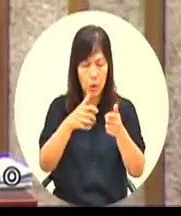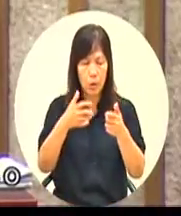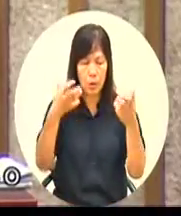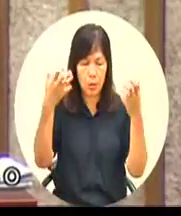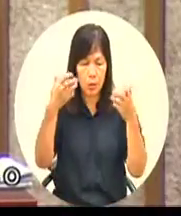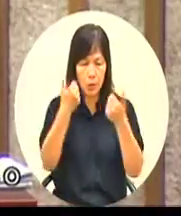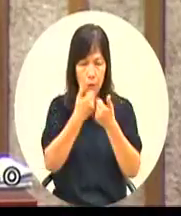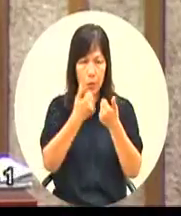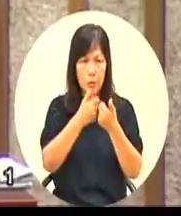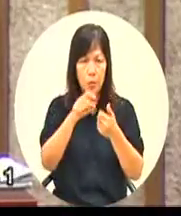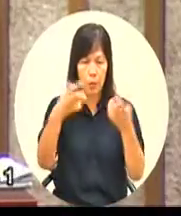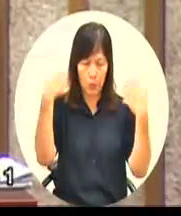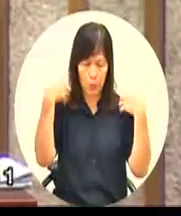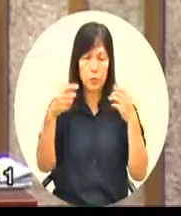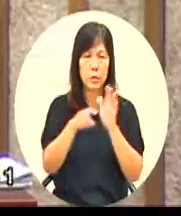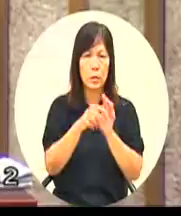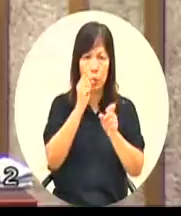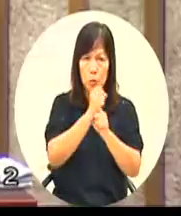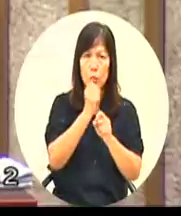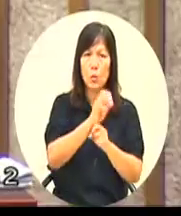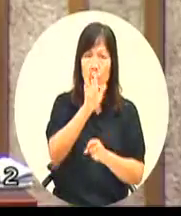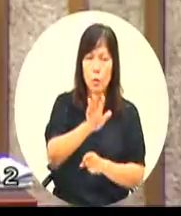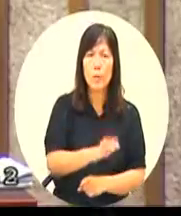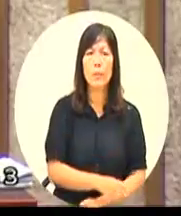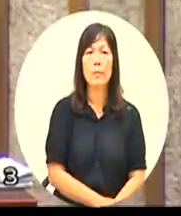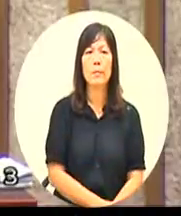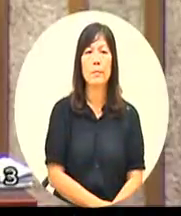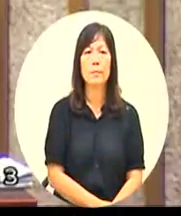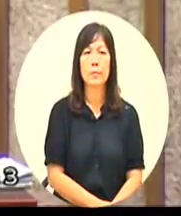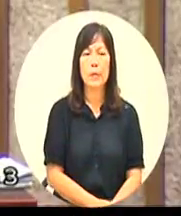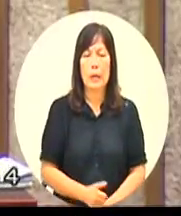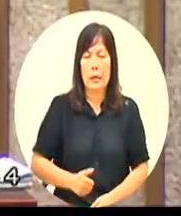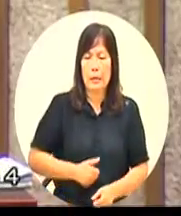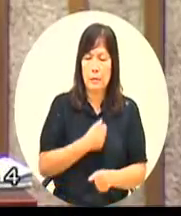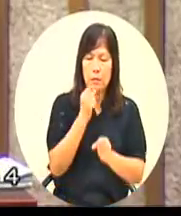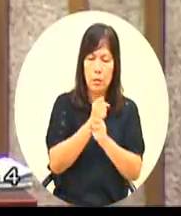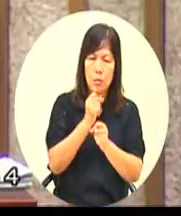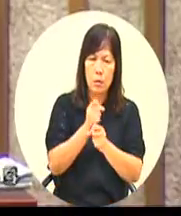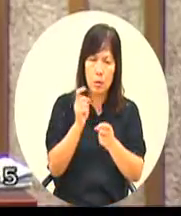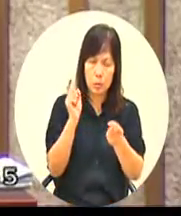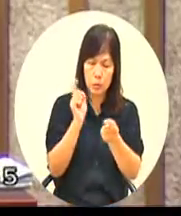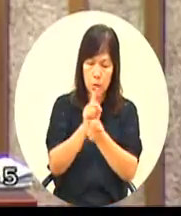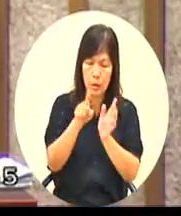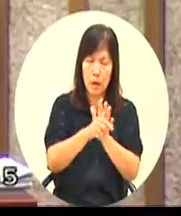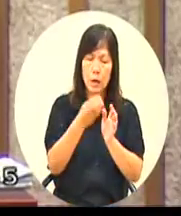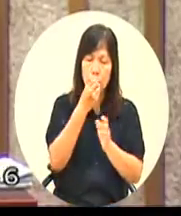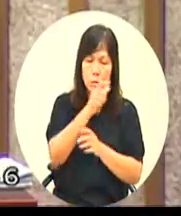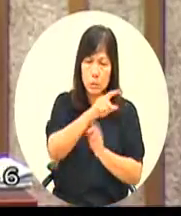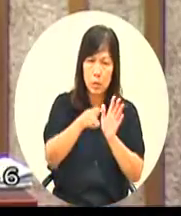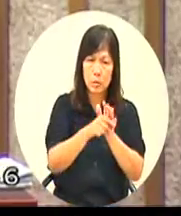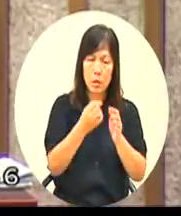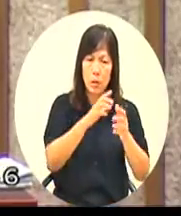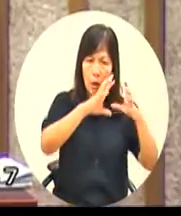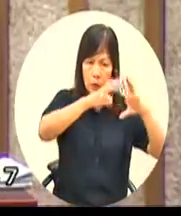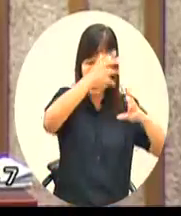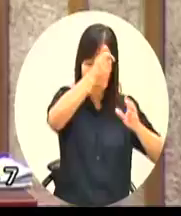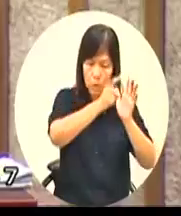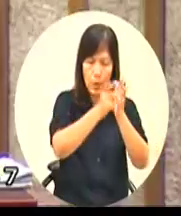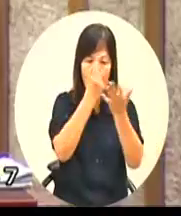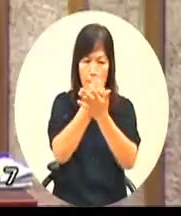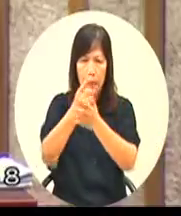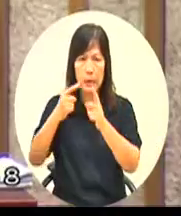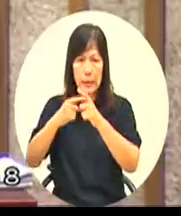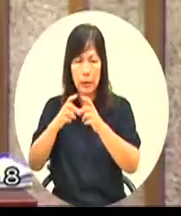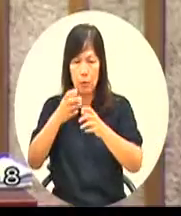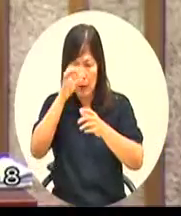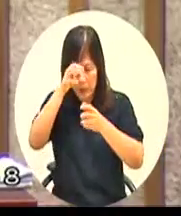来执行，所以实际上他对于这个食品安全上至总统下至每个人都非